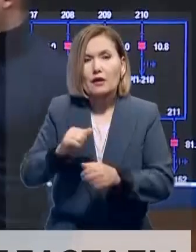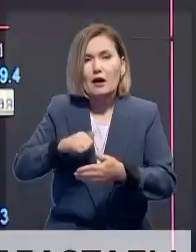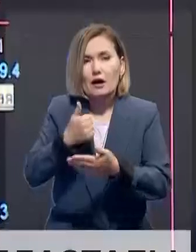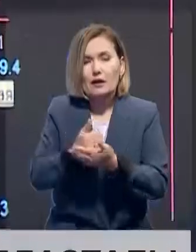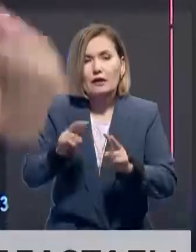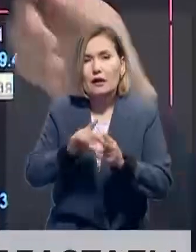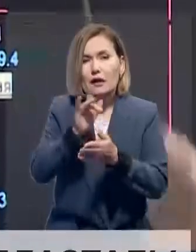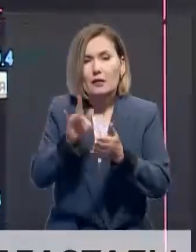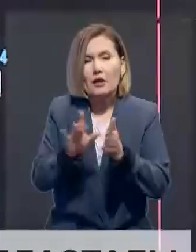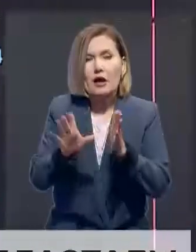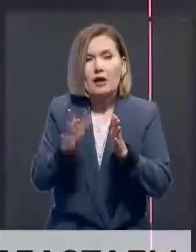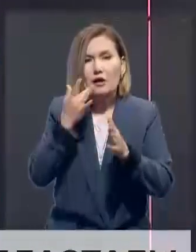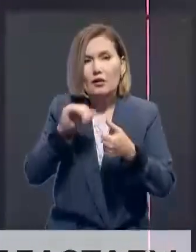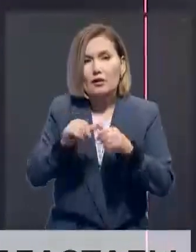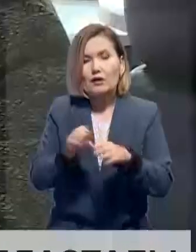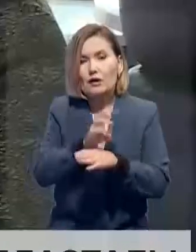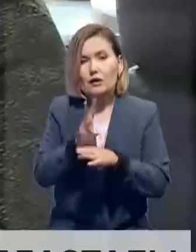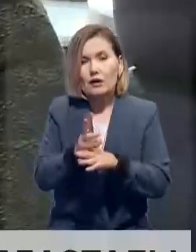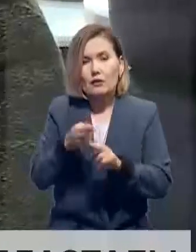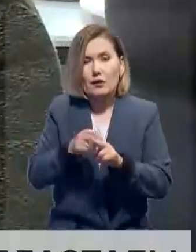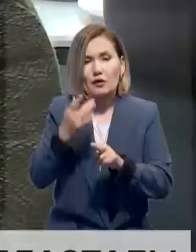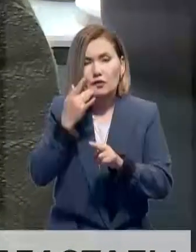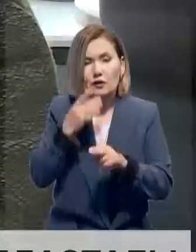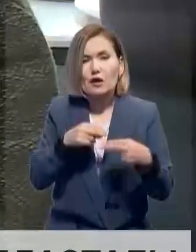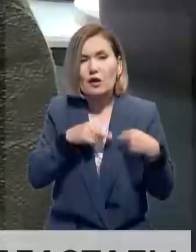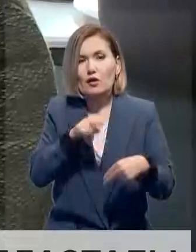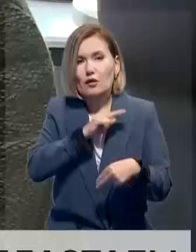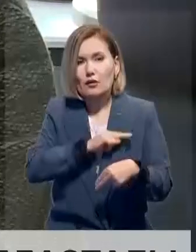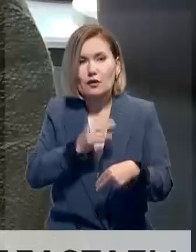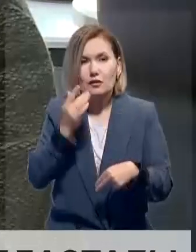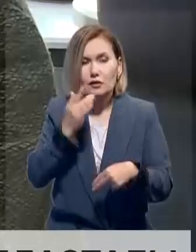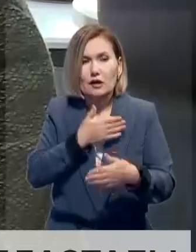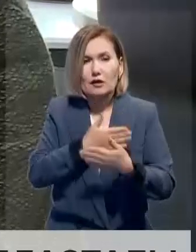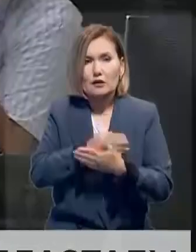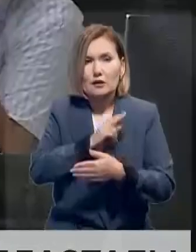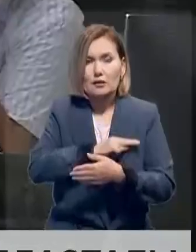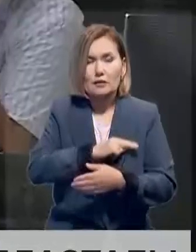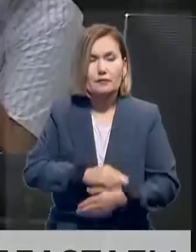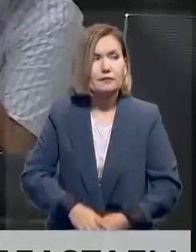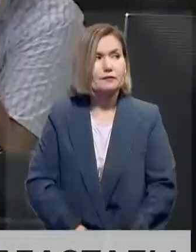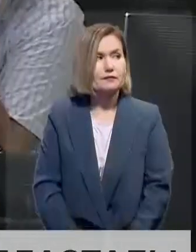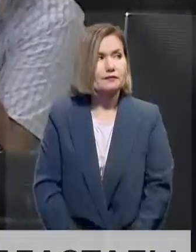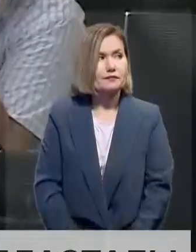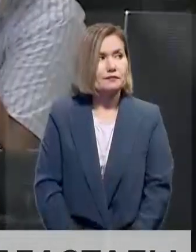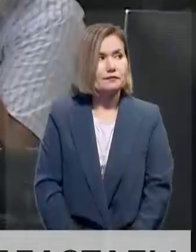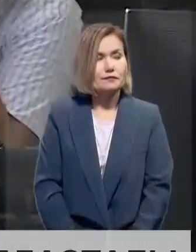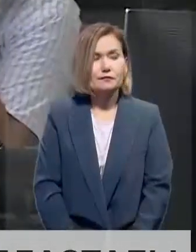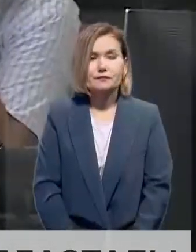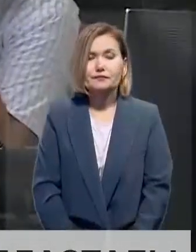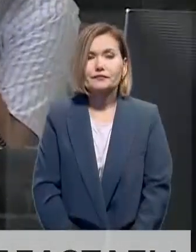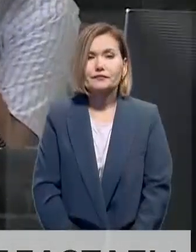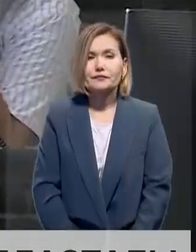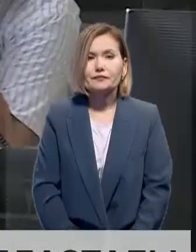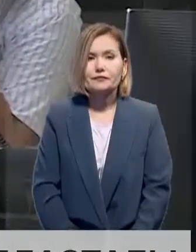үздіксіз электр энергиясымен қамтамасыз ету үшін уақытпен санаспай қызмет етеді. Айнур Қуатқызы, Нұрғали Мамырбаев, Хабар